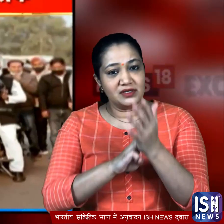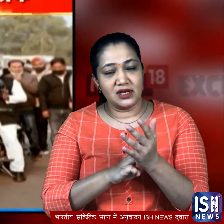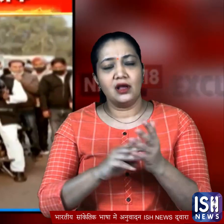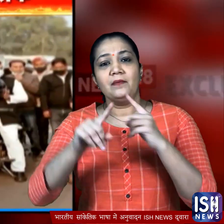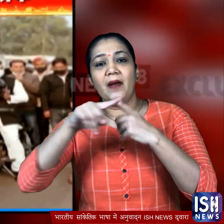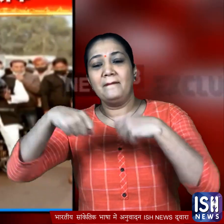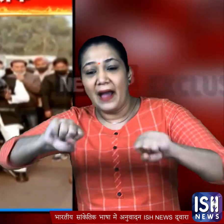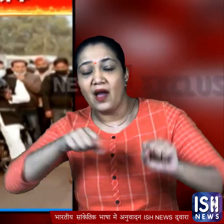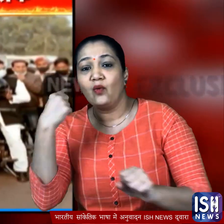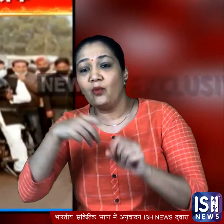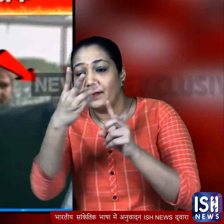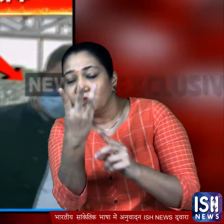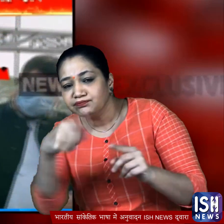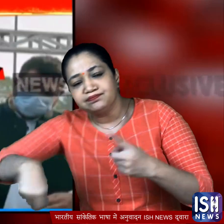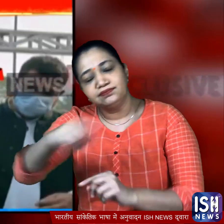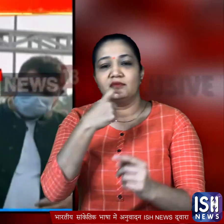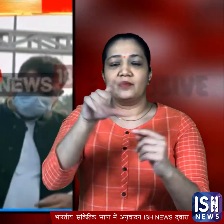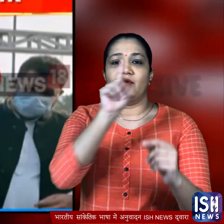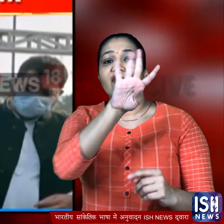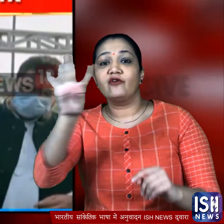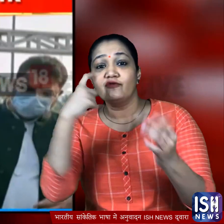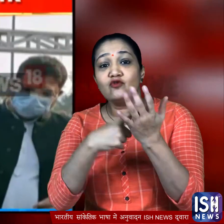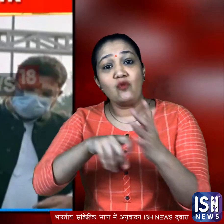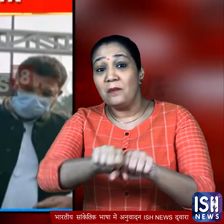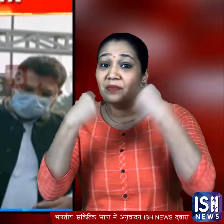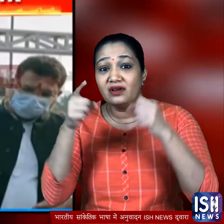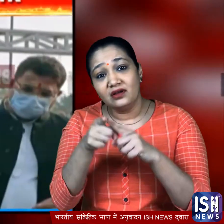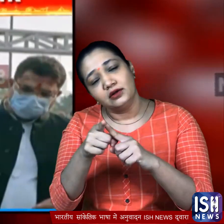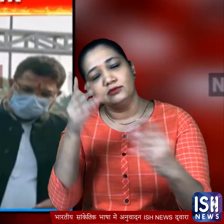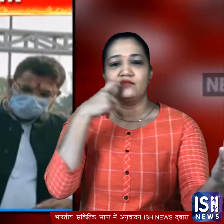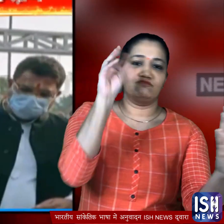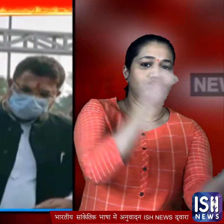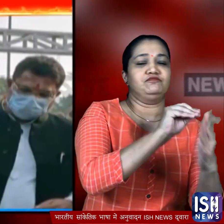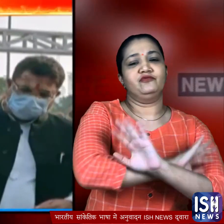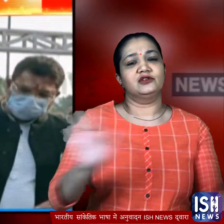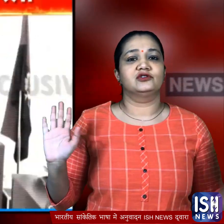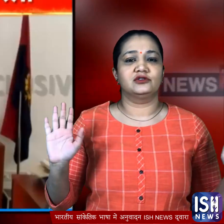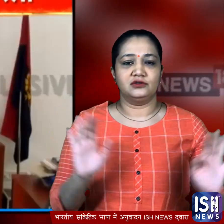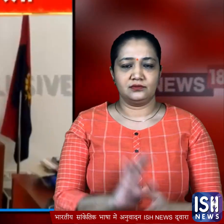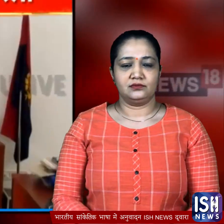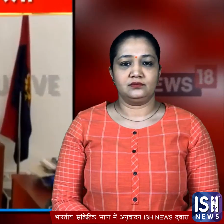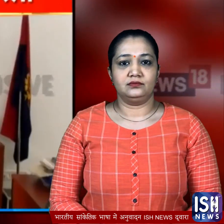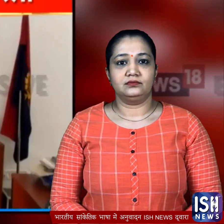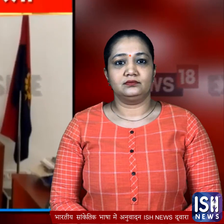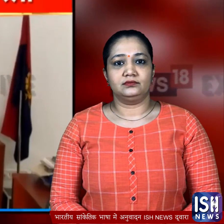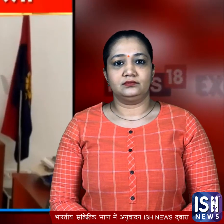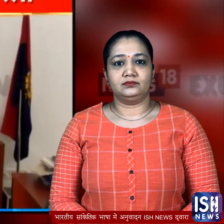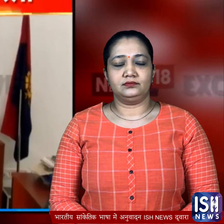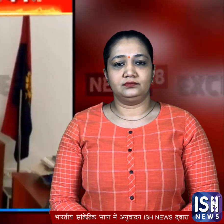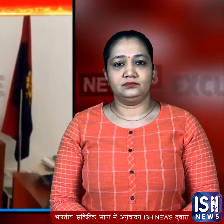मिश्रा समेत बाइक रैली में शामिल दूसरे लोगों पर धारा 144 के उल्लंघन के आरोप में केस दर्ज कर लिया गया। रैली निकालते